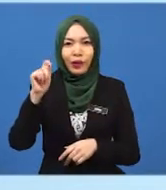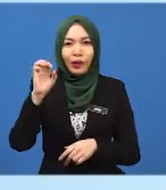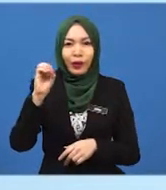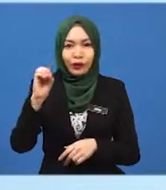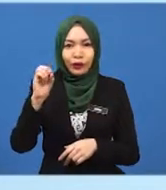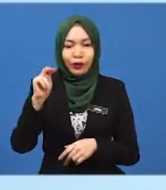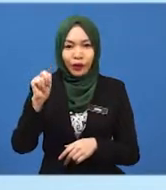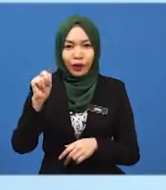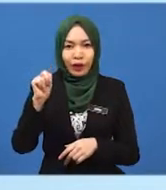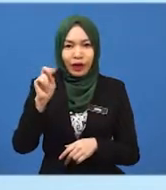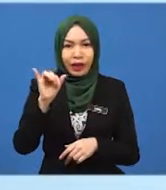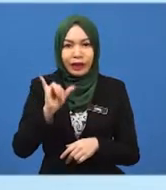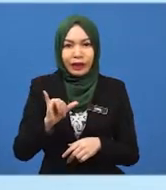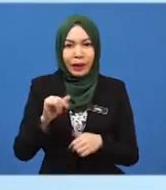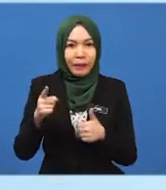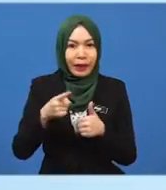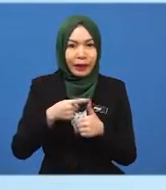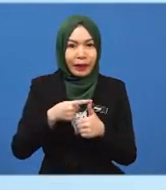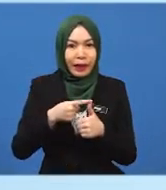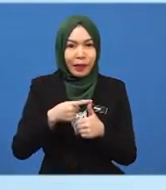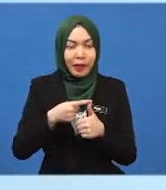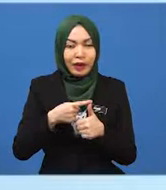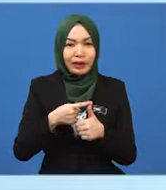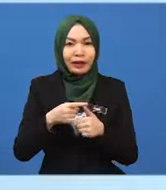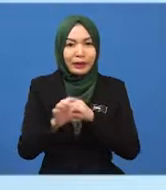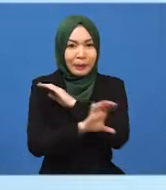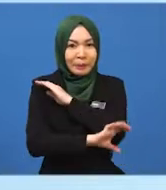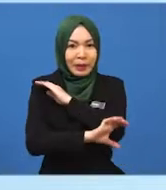kereta pertama buatan Malaysia.